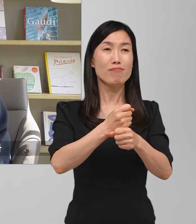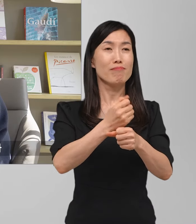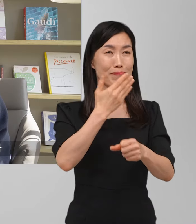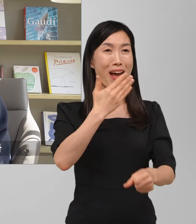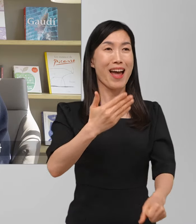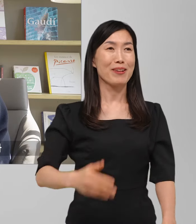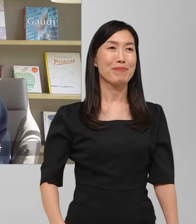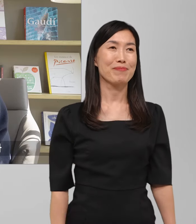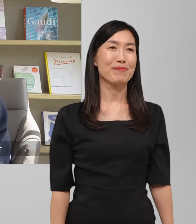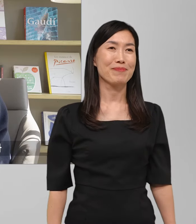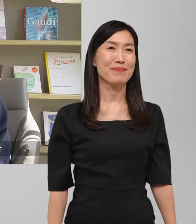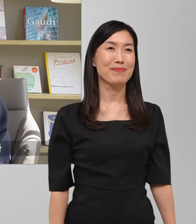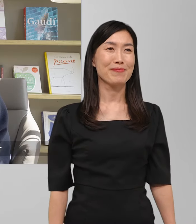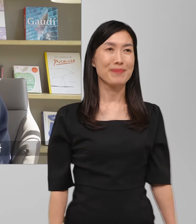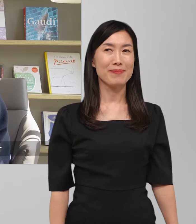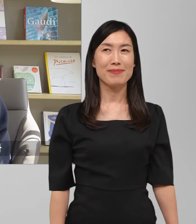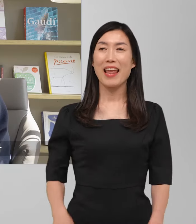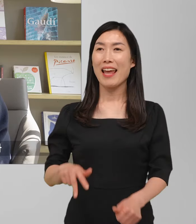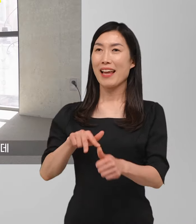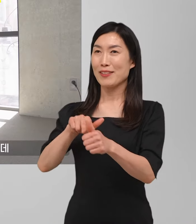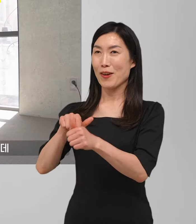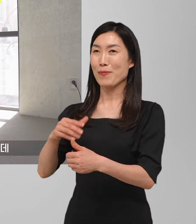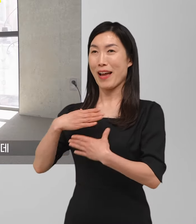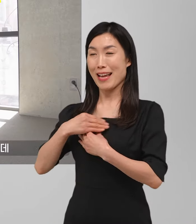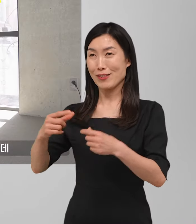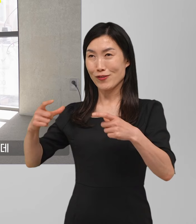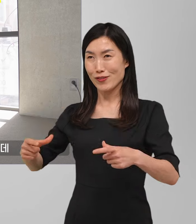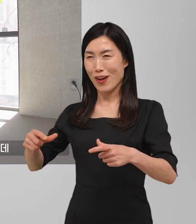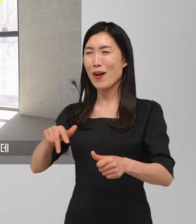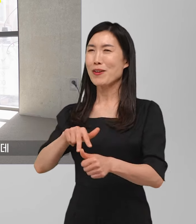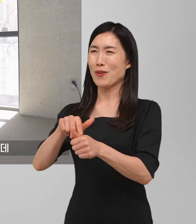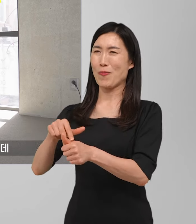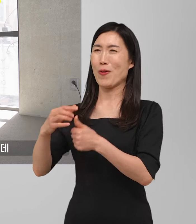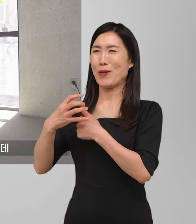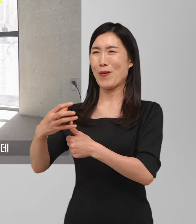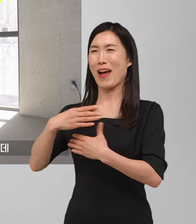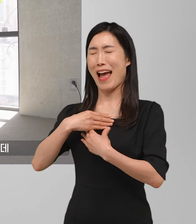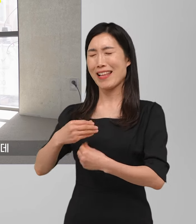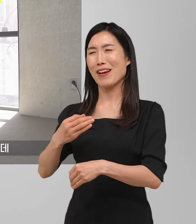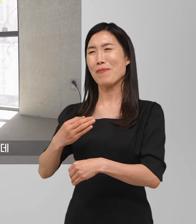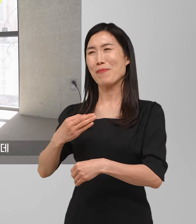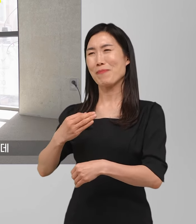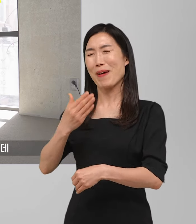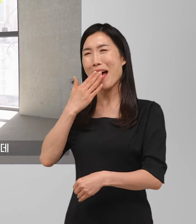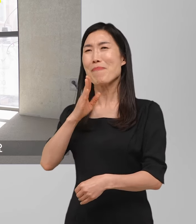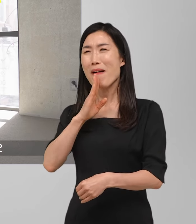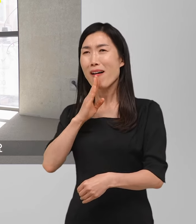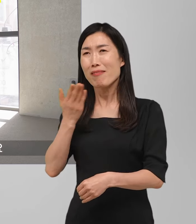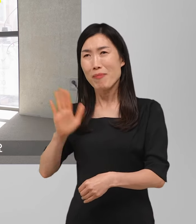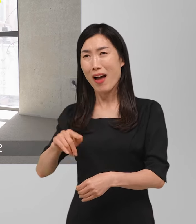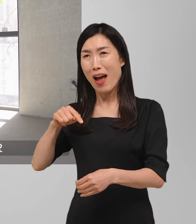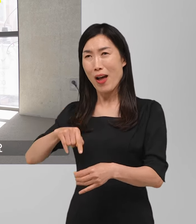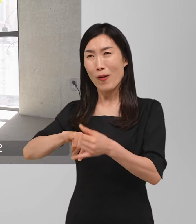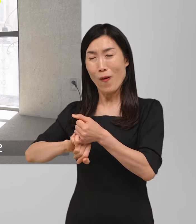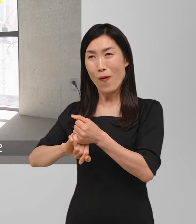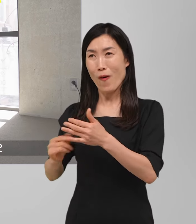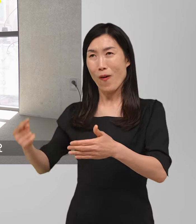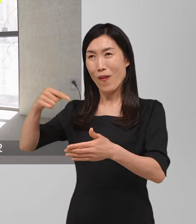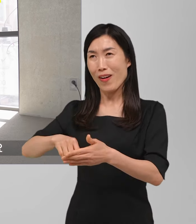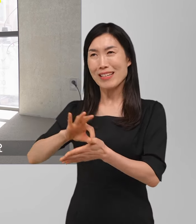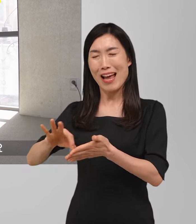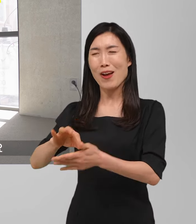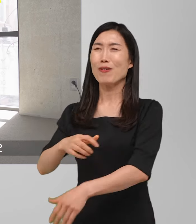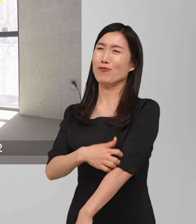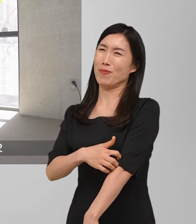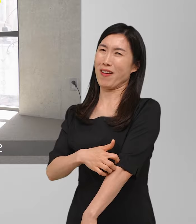충분히 안전하게 데이터를 활용하실 수가 있을 겁니다. 안심 데이터 존이라고 하는 데까지 가서 이용을 하는데 여기 안에만 들어가서 쓰는 건